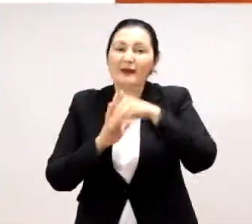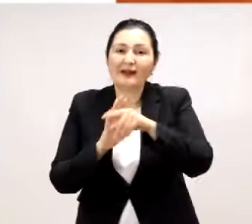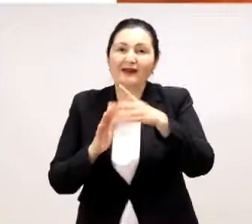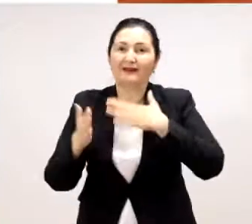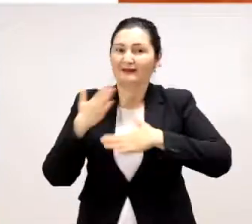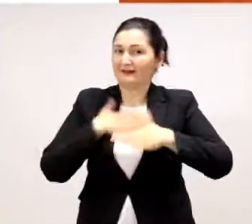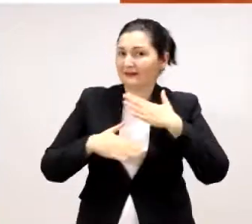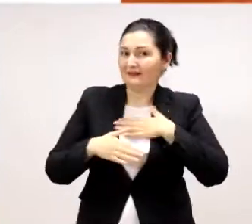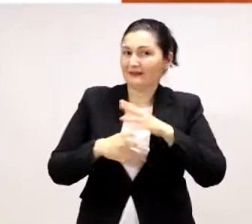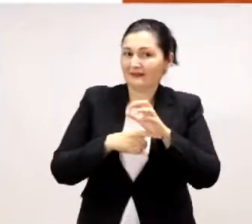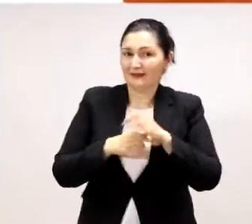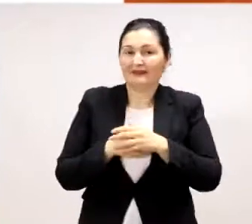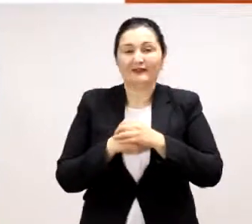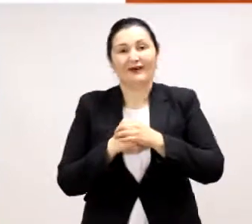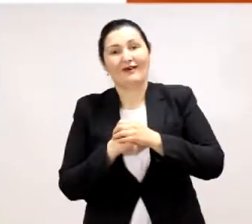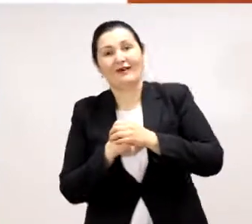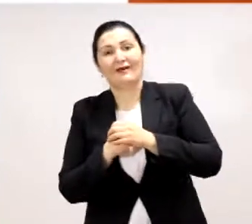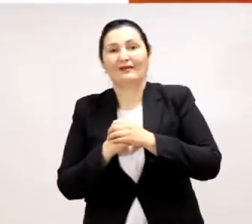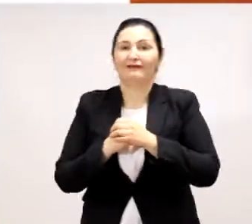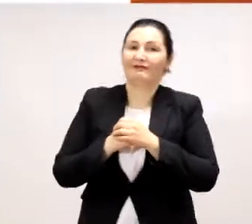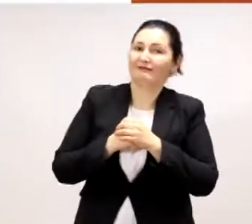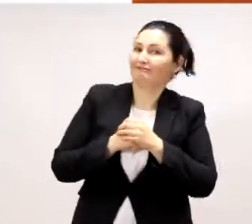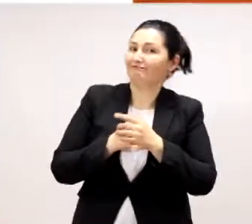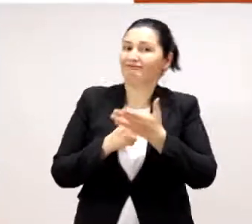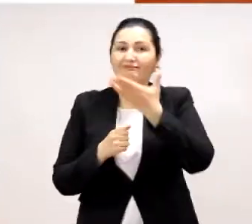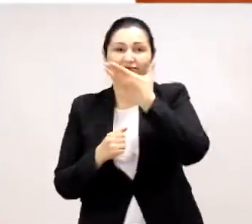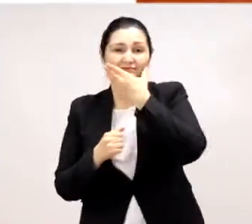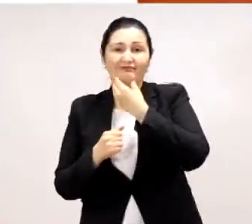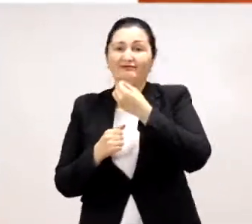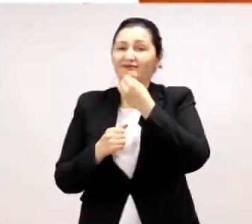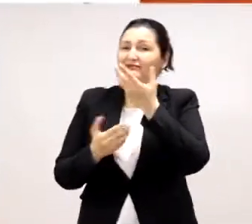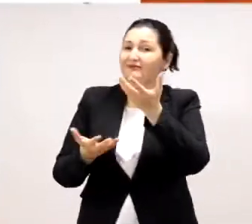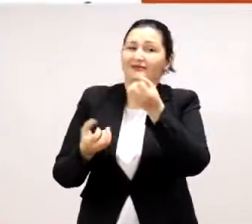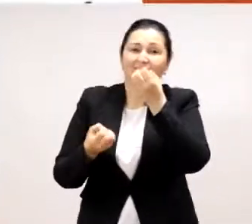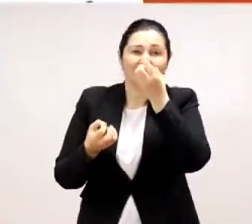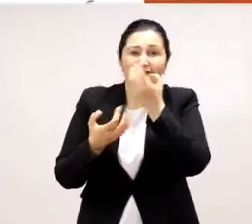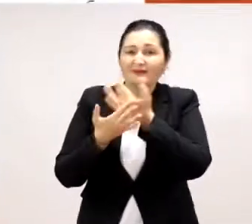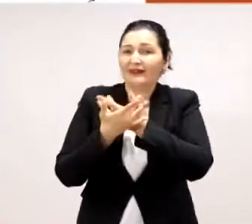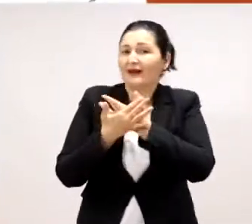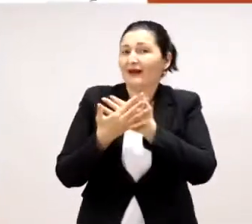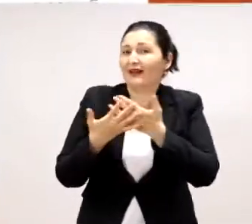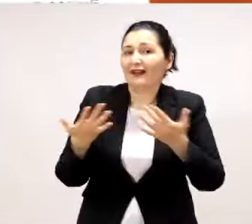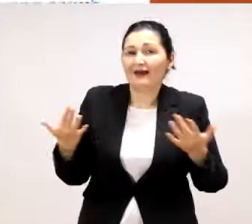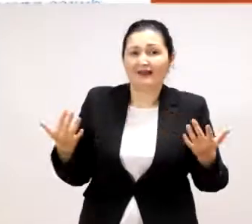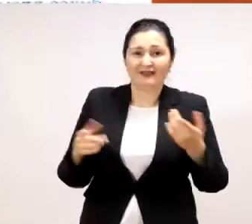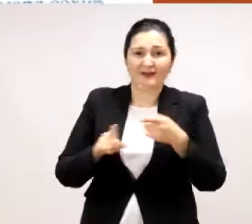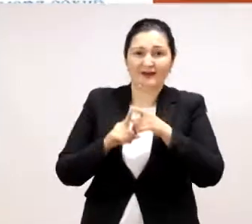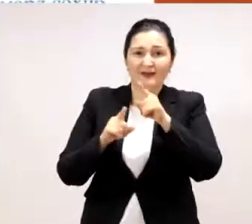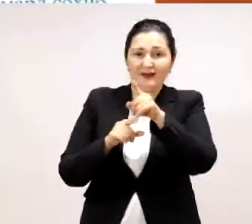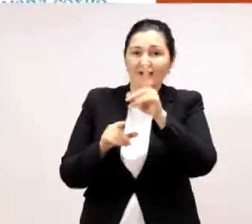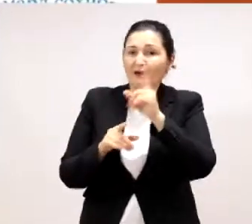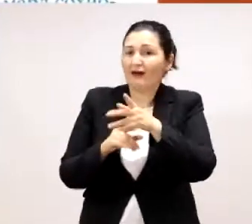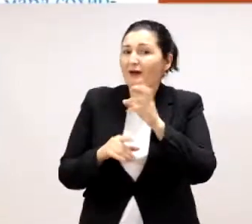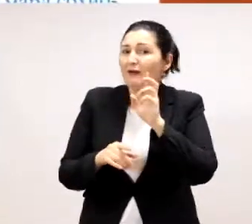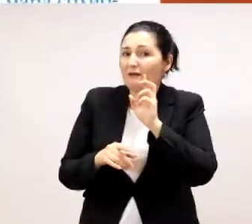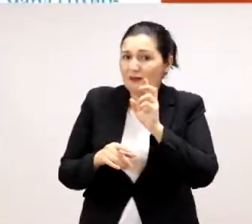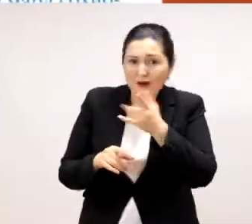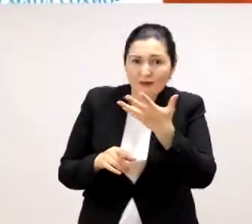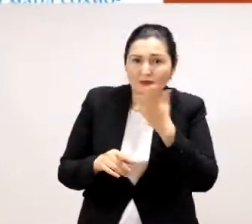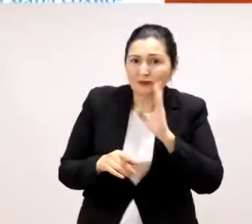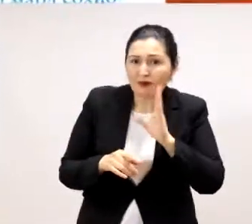کشیدند. وای وای، حال این صدبرگ ها را بینید، خطاب کرد زن. مگر اینها را آب نداده